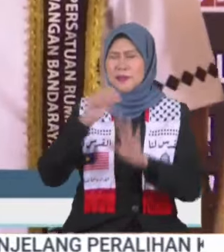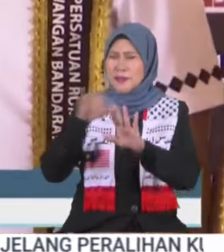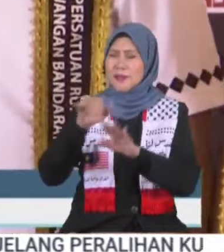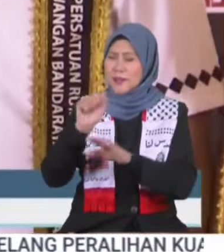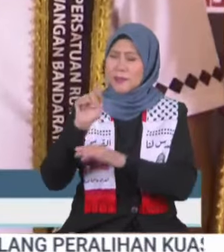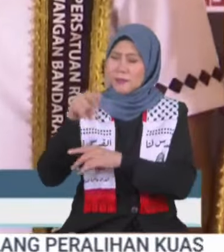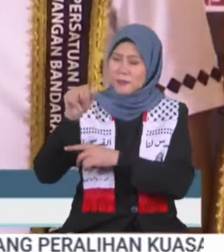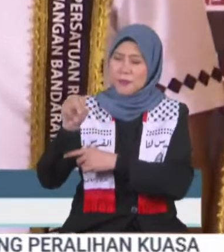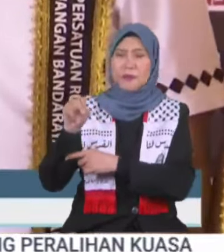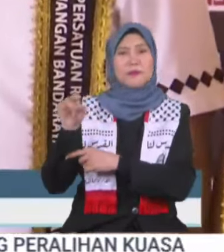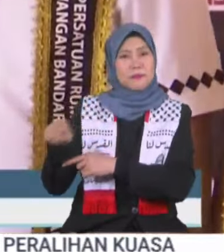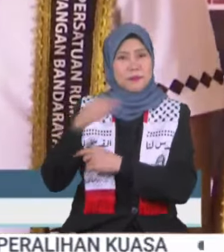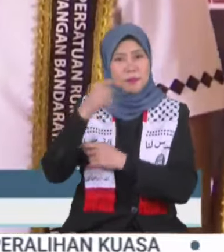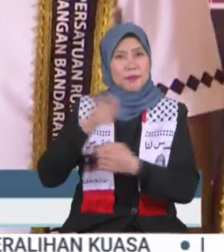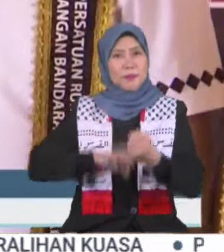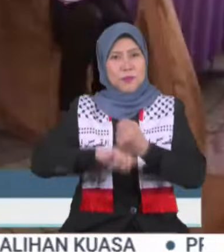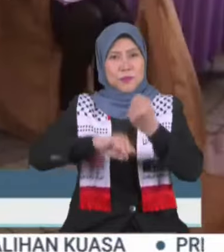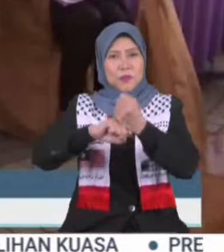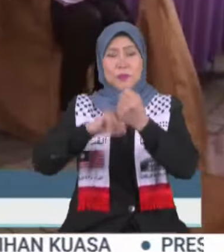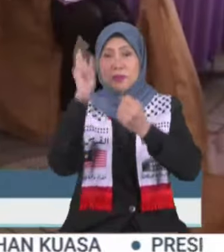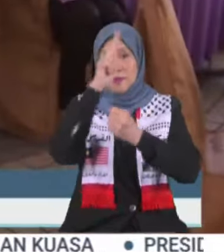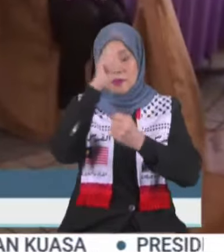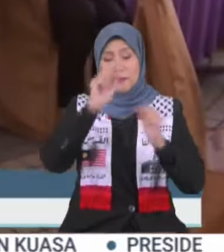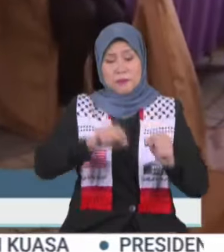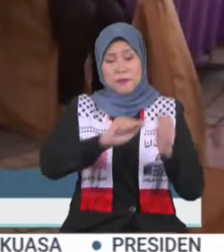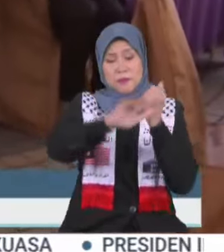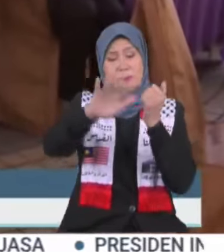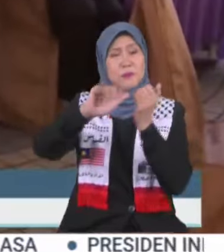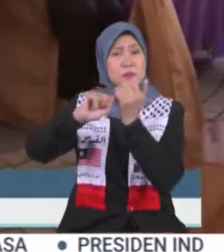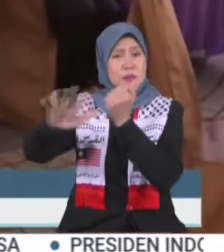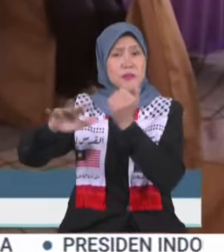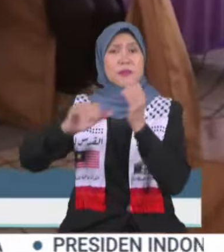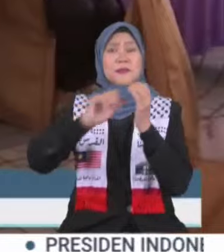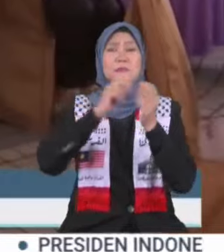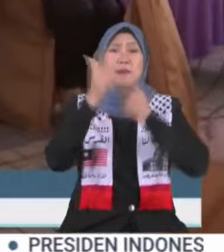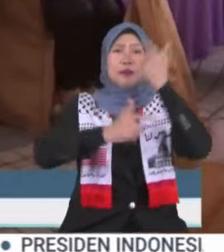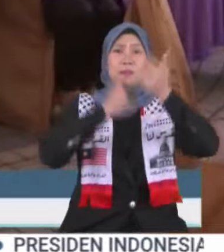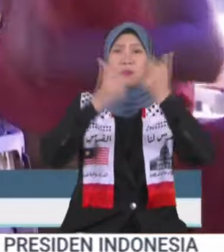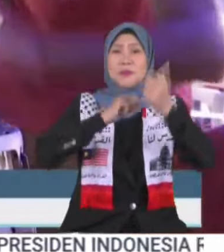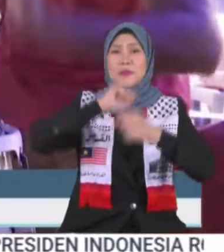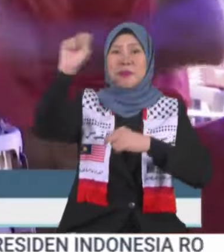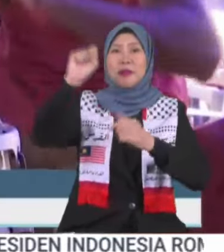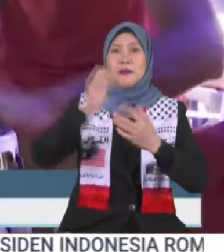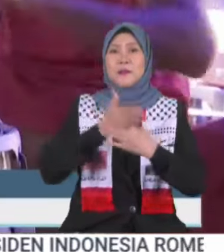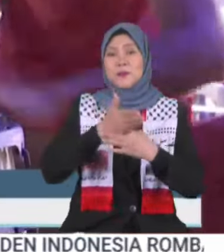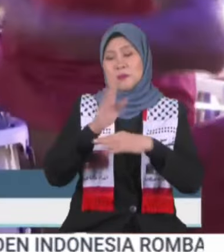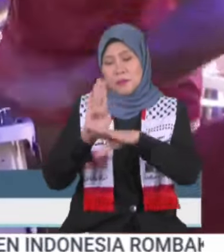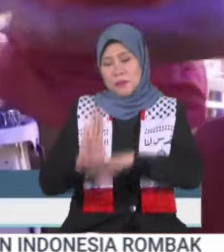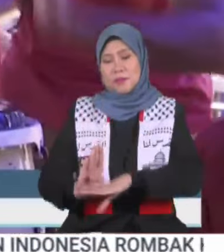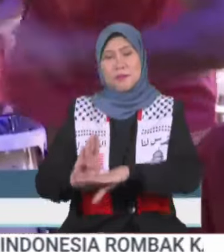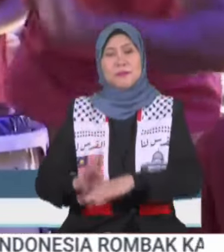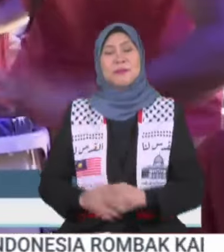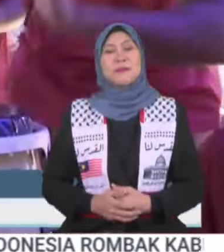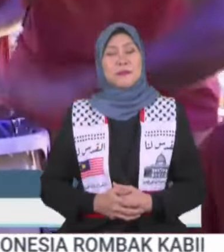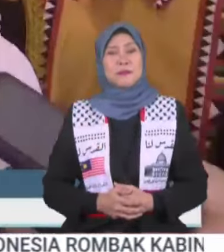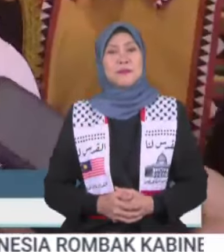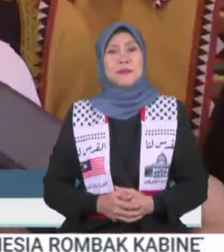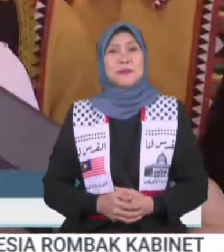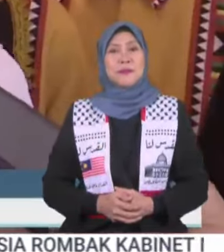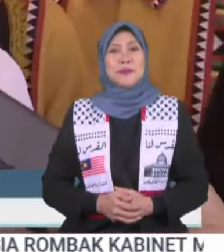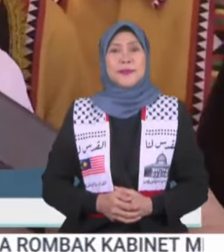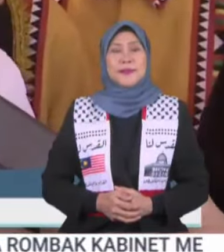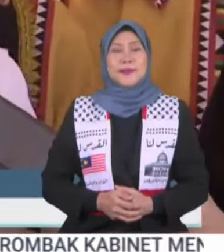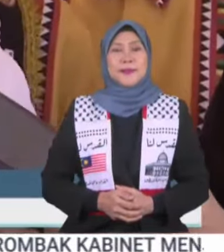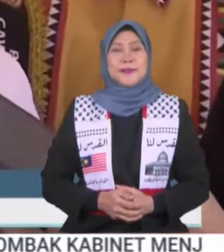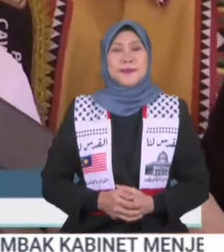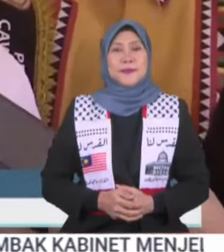antara inisiatif menyokong usaha kerajaan mempromosikan sektor pelancongan Sabah menerusi kebudayaan dan